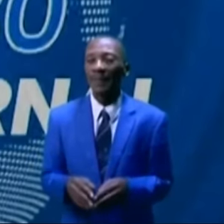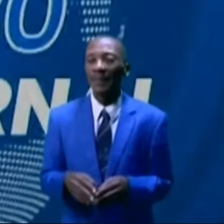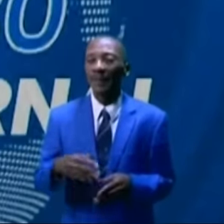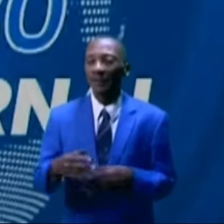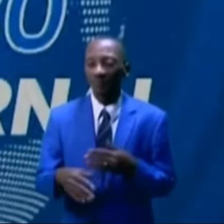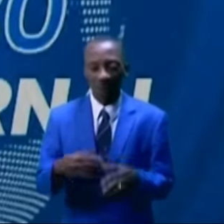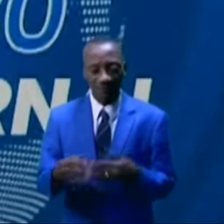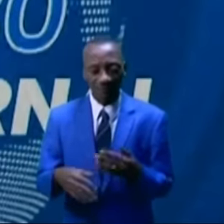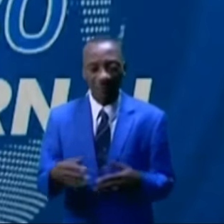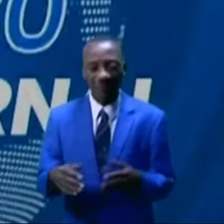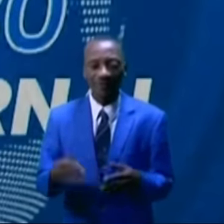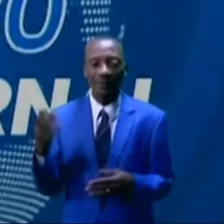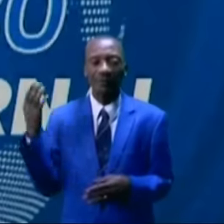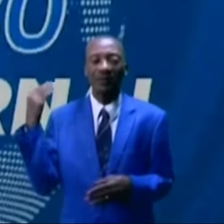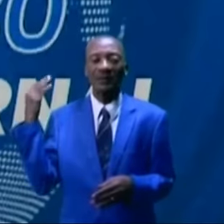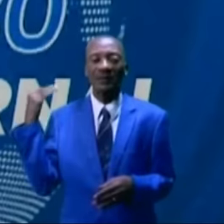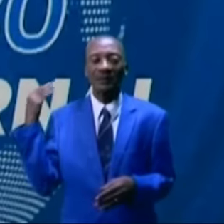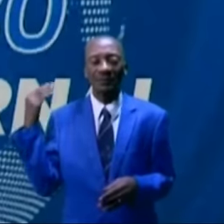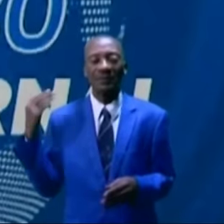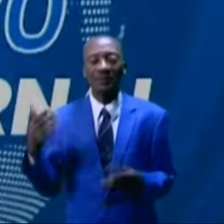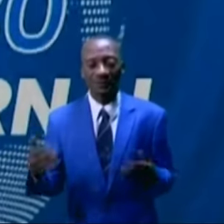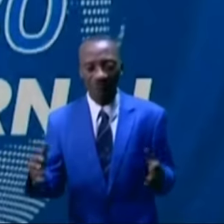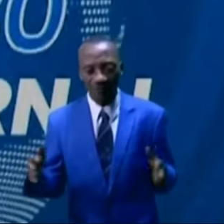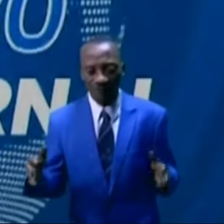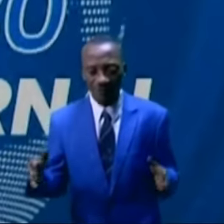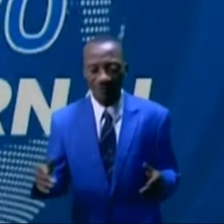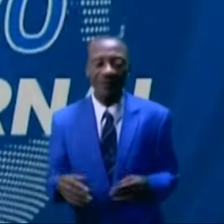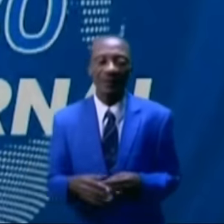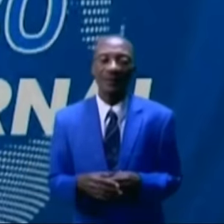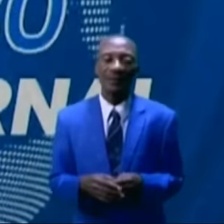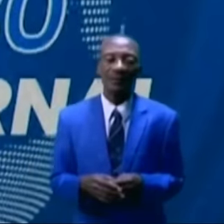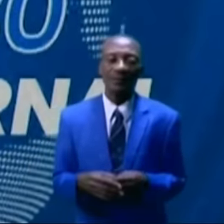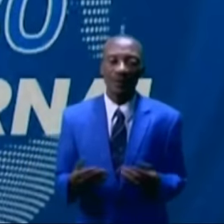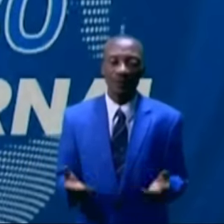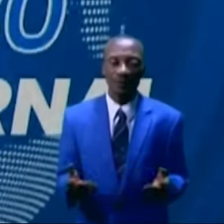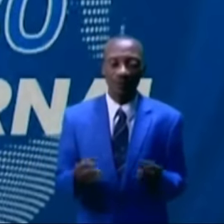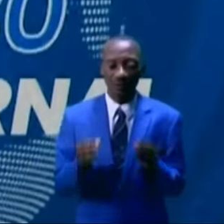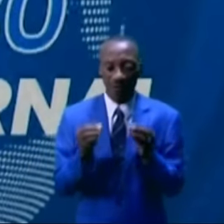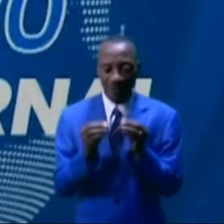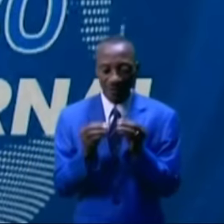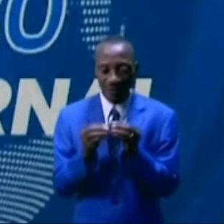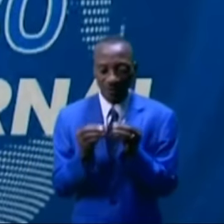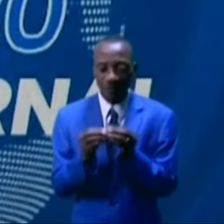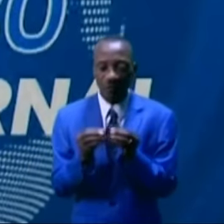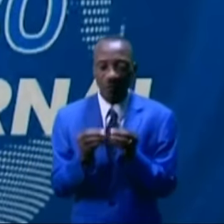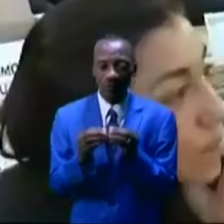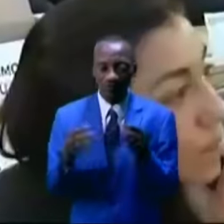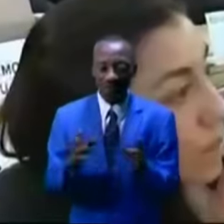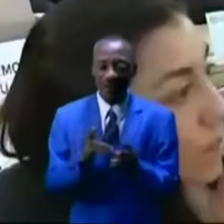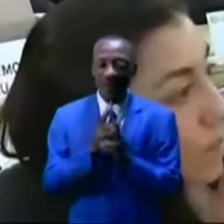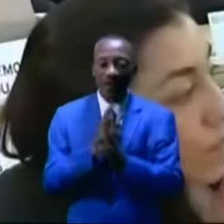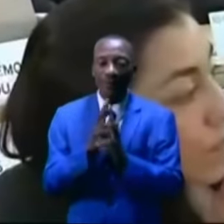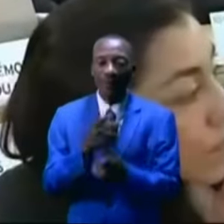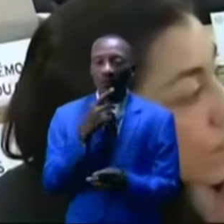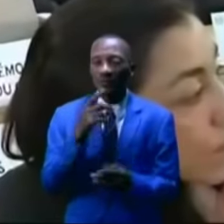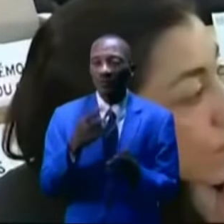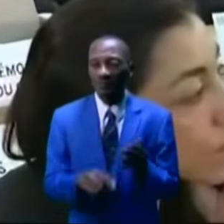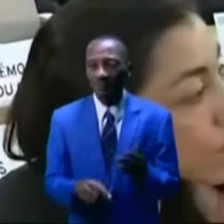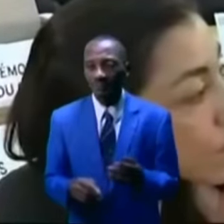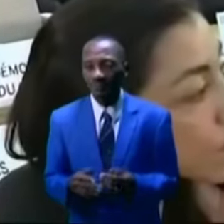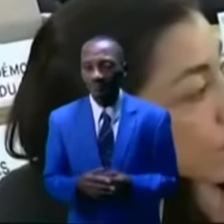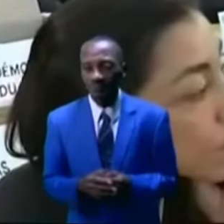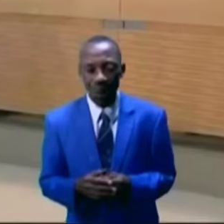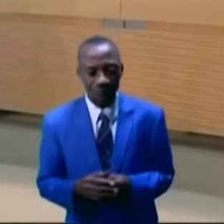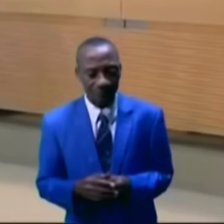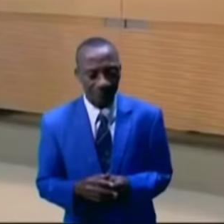cause chaque jour un mort d'homme. Le détail dans ses commentaires signés William Tounakov. En marge des assises